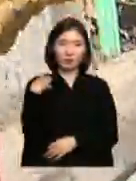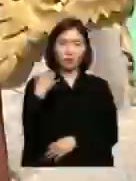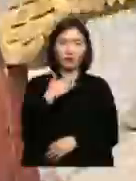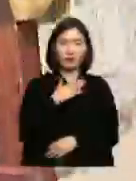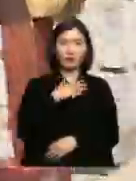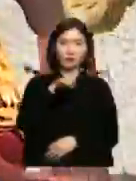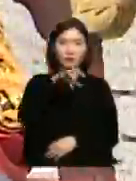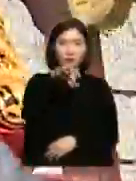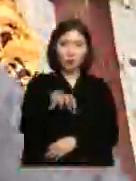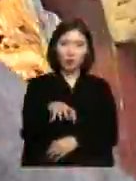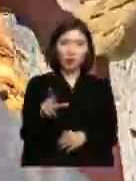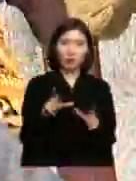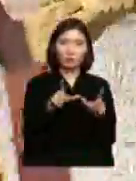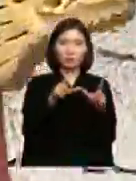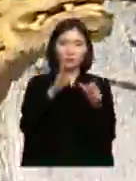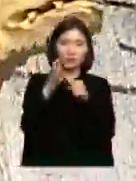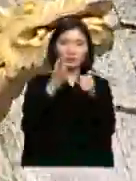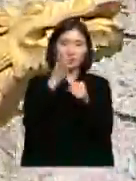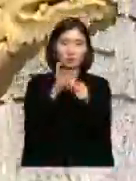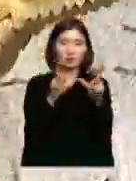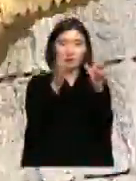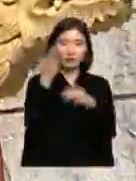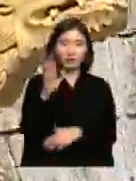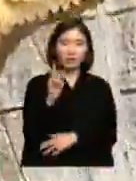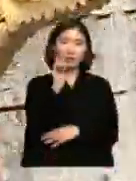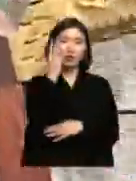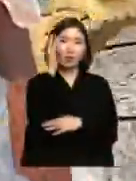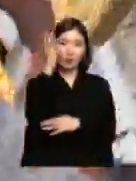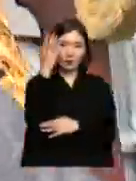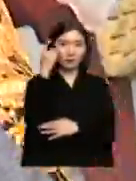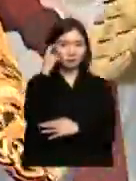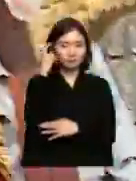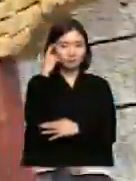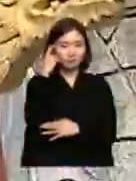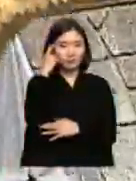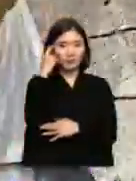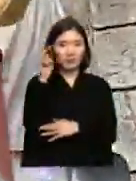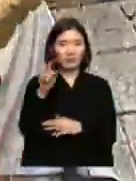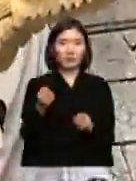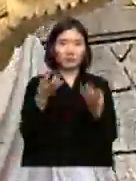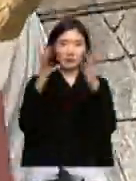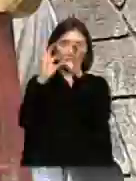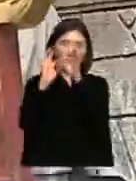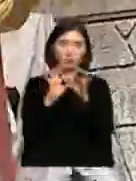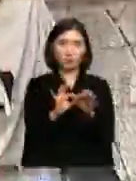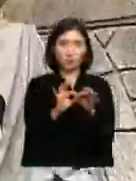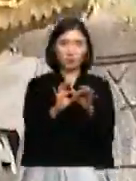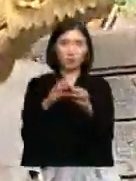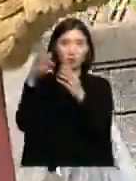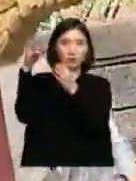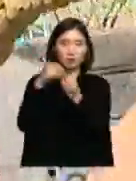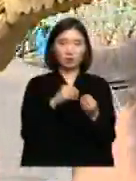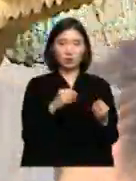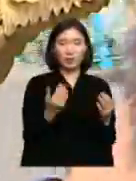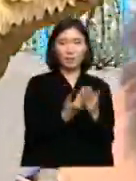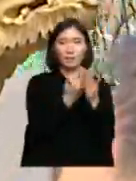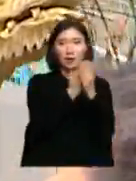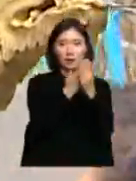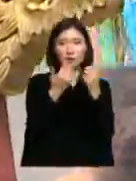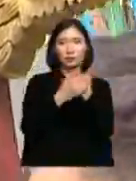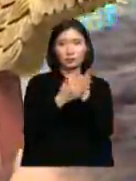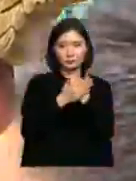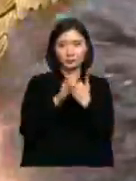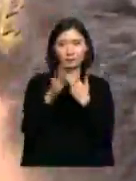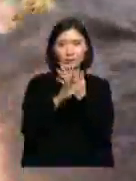보니 이런 영광이 없습니다. 이런 행사가 계속 이어져서 전통의 계승 발전에 좋은 도움이